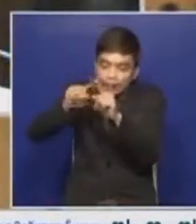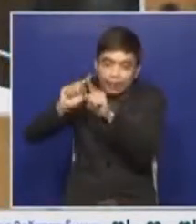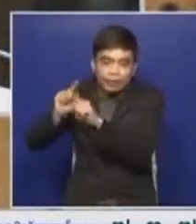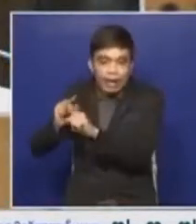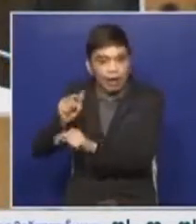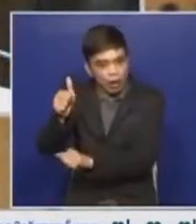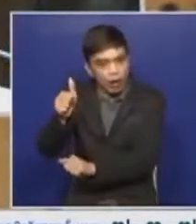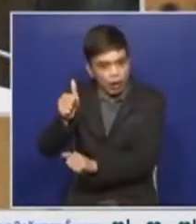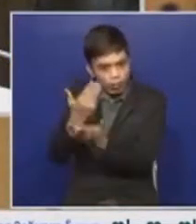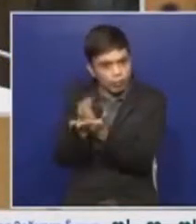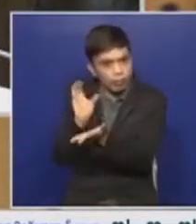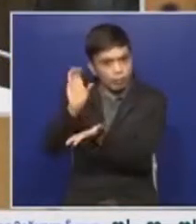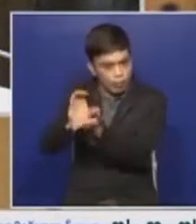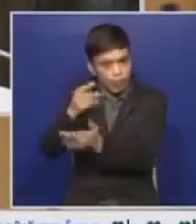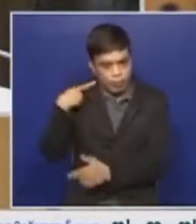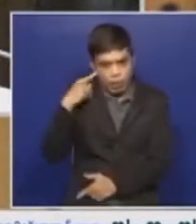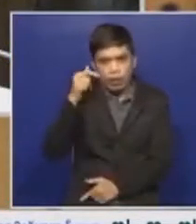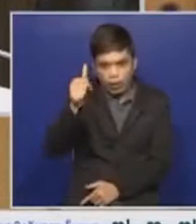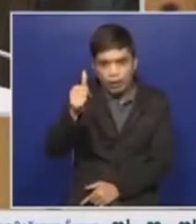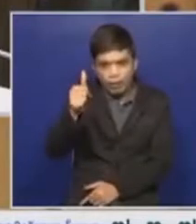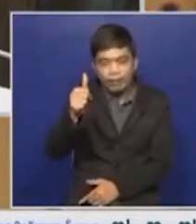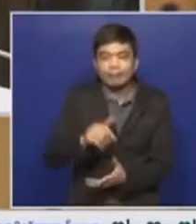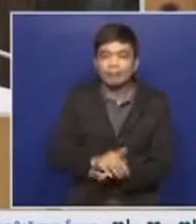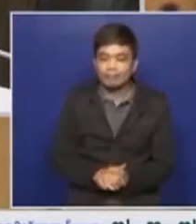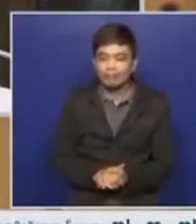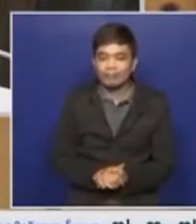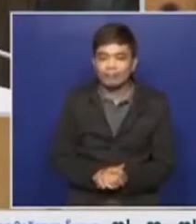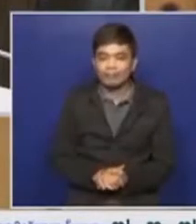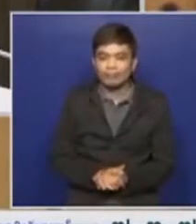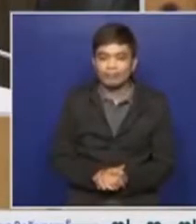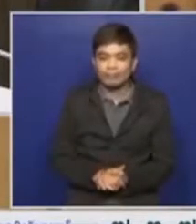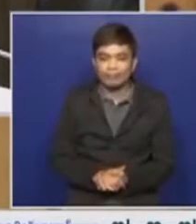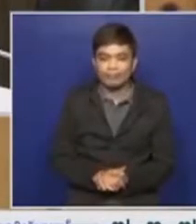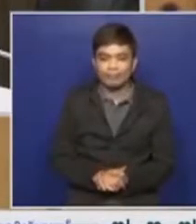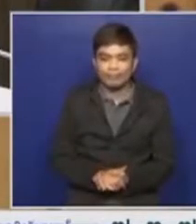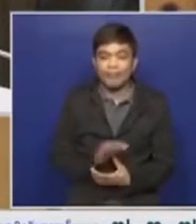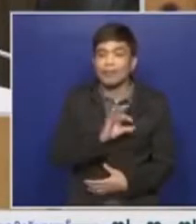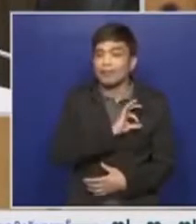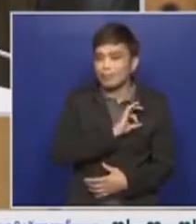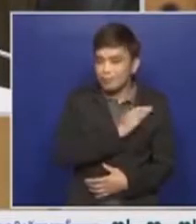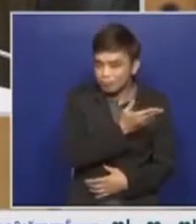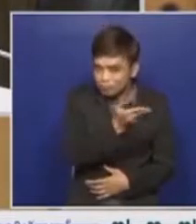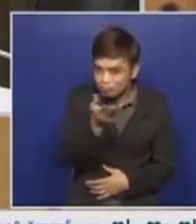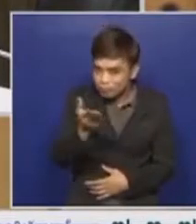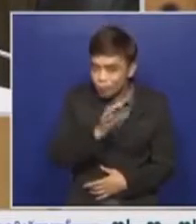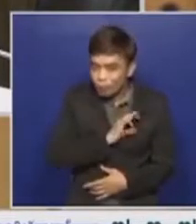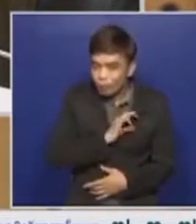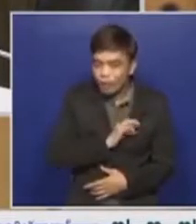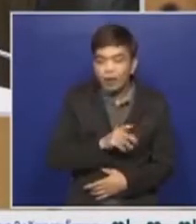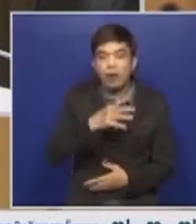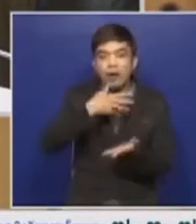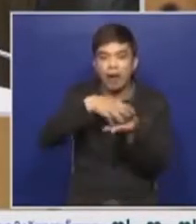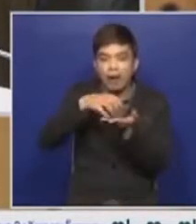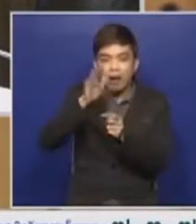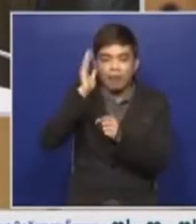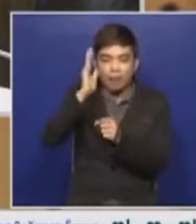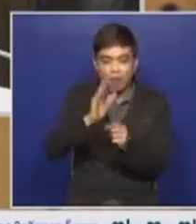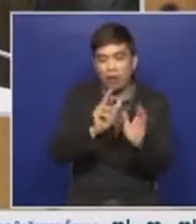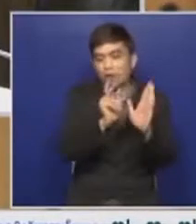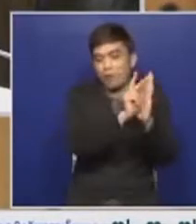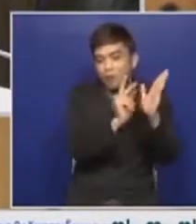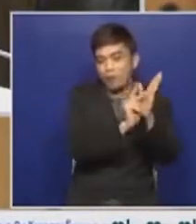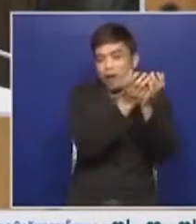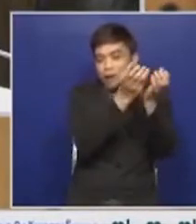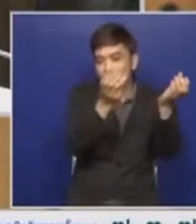คุ้มมากนอกจากนี้สมาชิกรัฐสภาบางท่านอาจกล่าวว่ารัฐธรรมนูญฉบับนี้เป็น